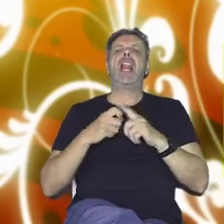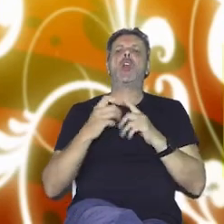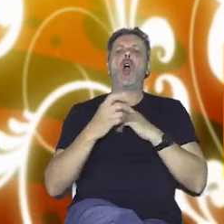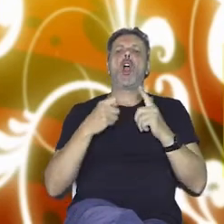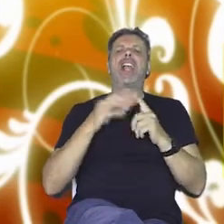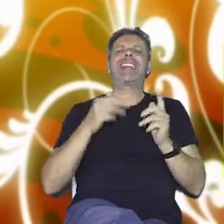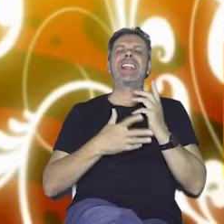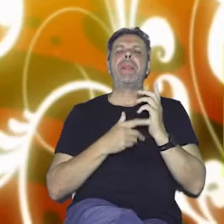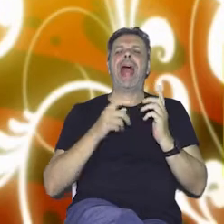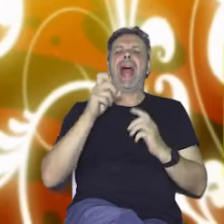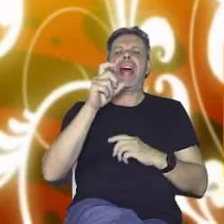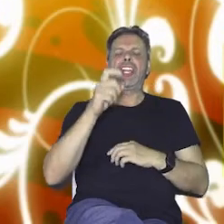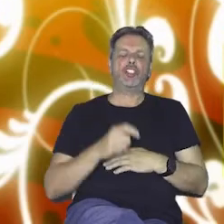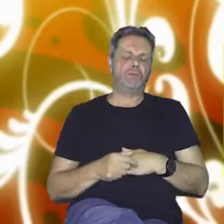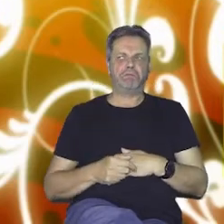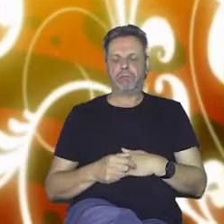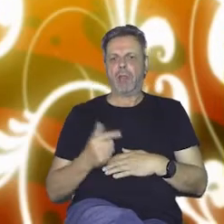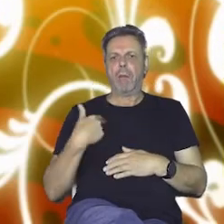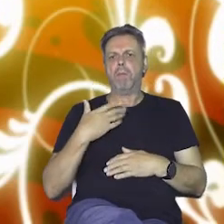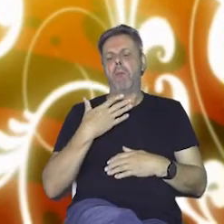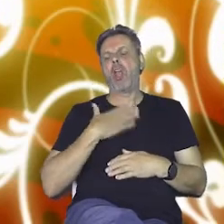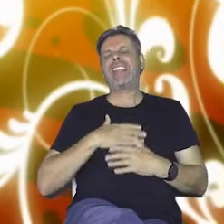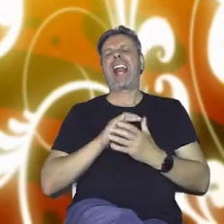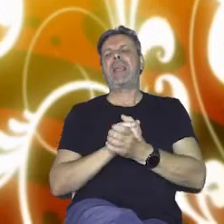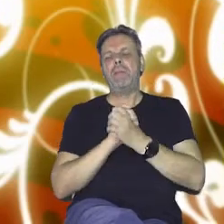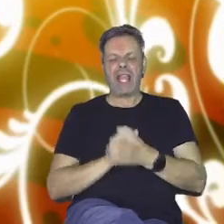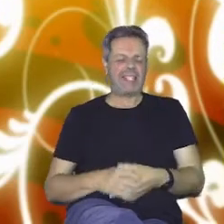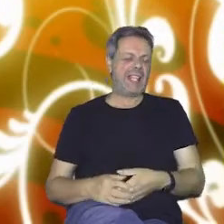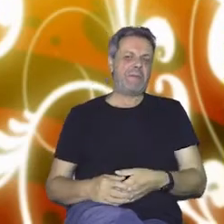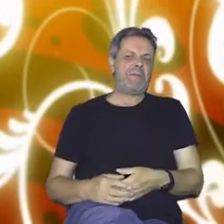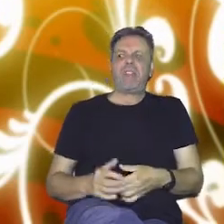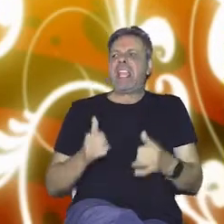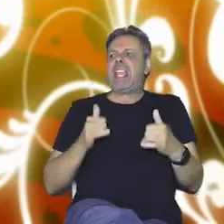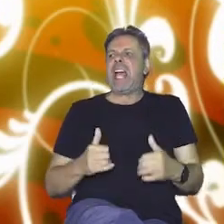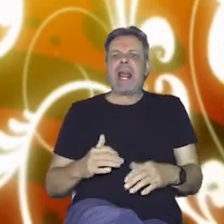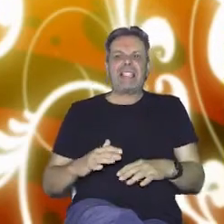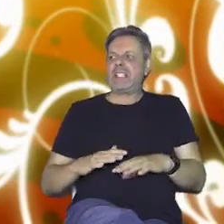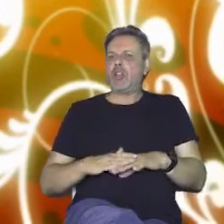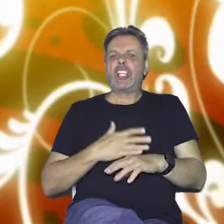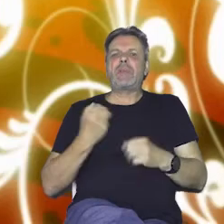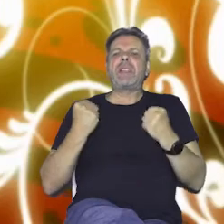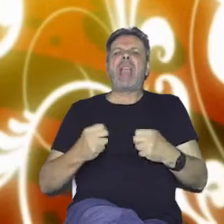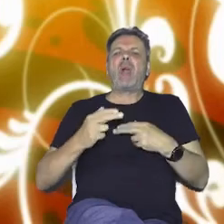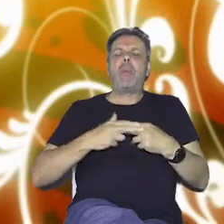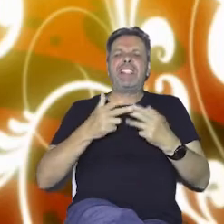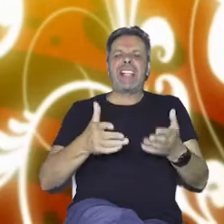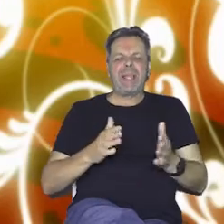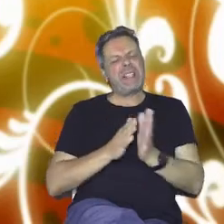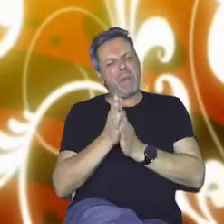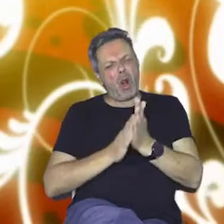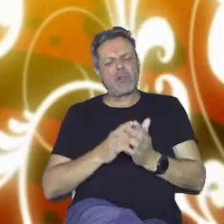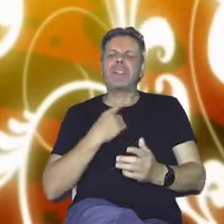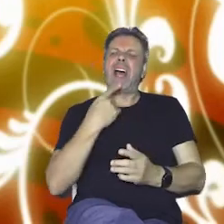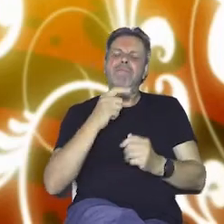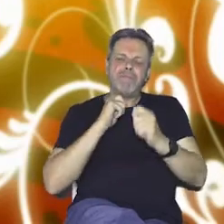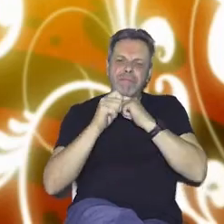prijatelj, već dugo, ali danas sam se zaista osjetila jako bliska s njim i zamolila ga da mu govorim ti i uzmite